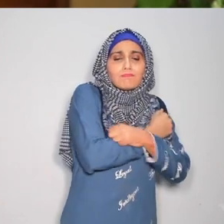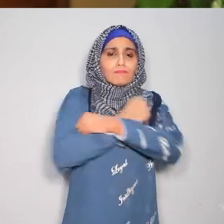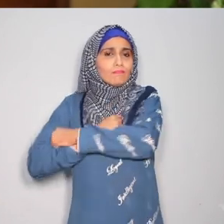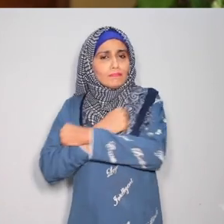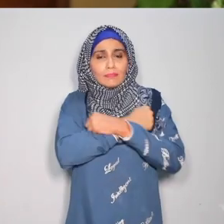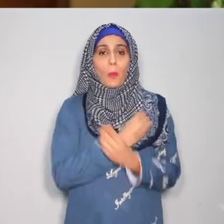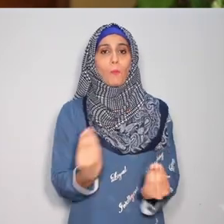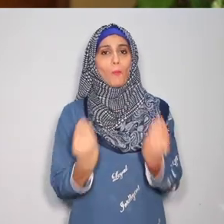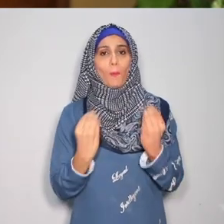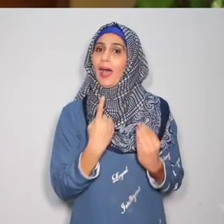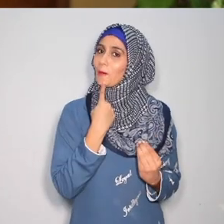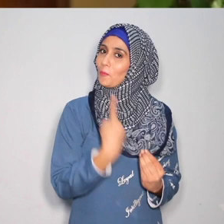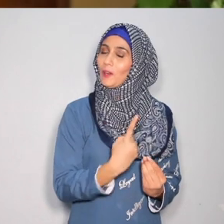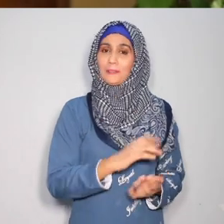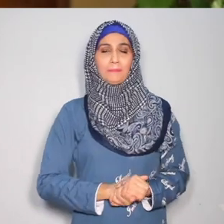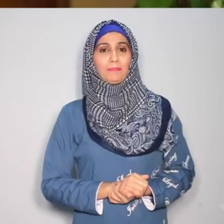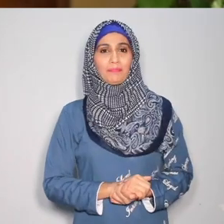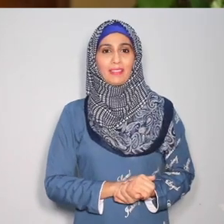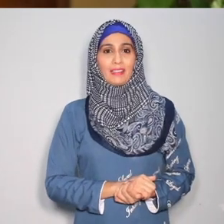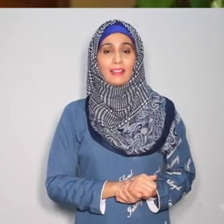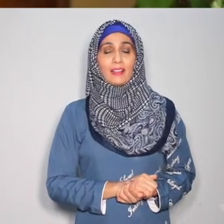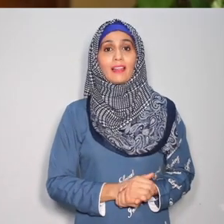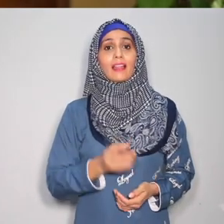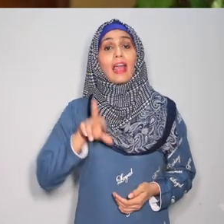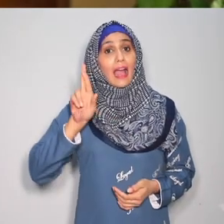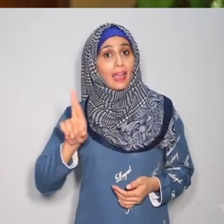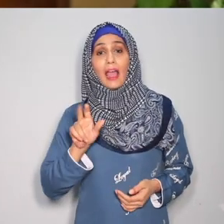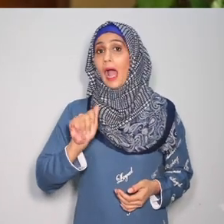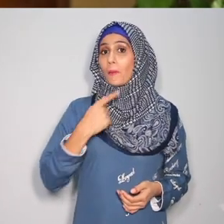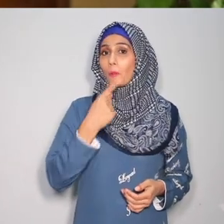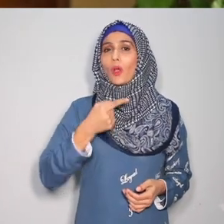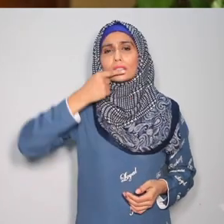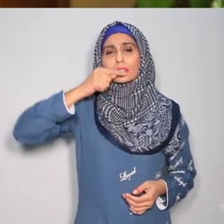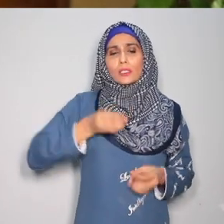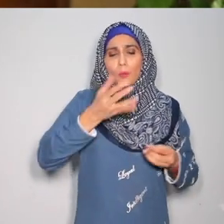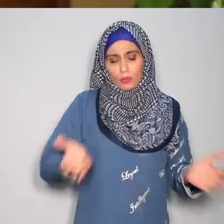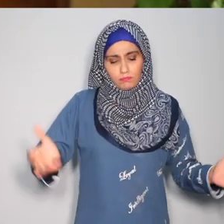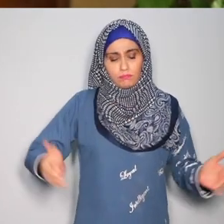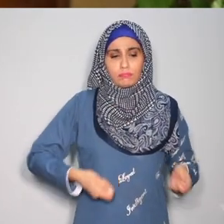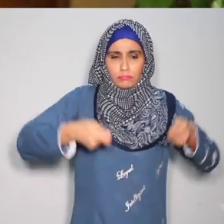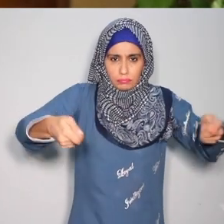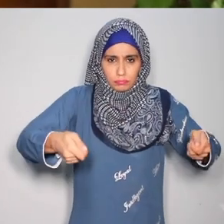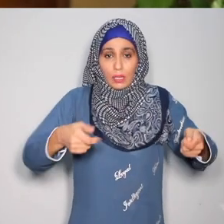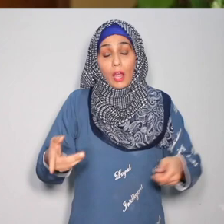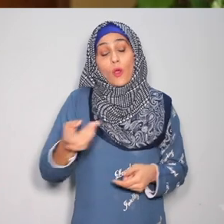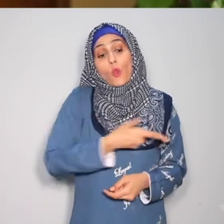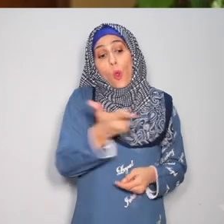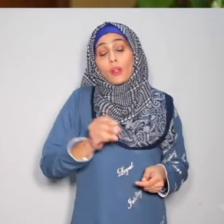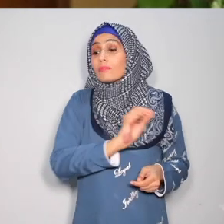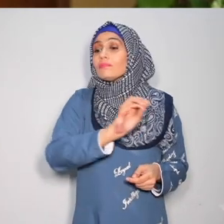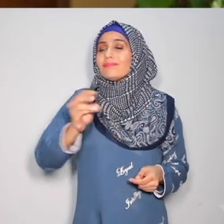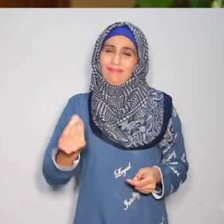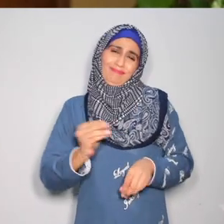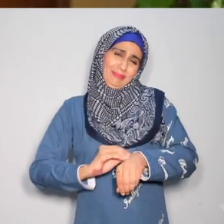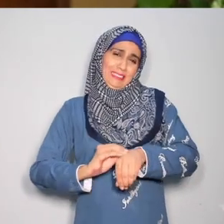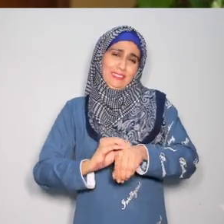में गले मिलकर मुबारकबाद देने लगे। राशिद ने अमजद को थाल में रखे छुआरे दिए और कहा, इन्हें लोगों